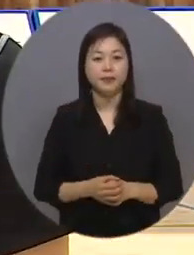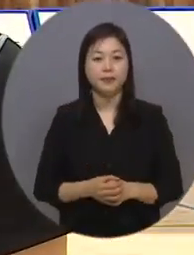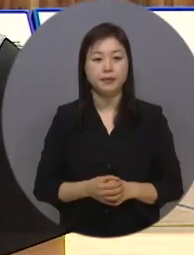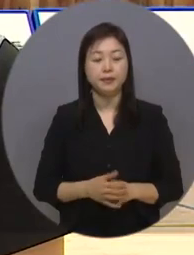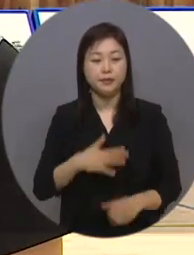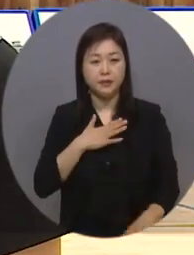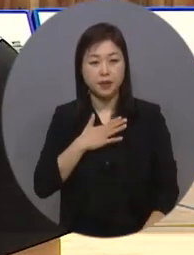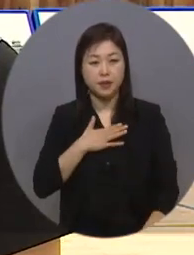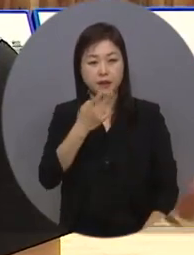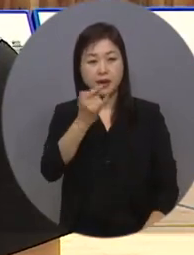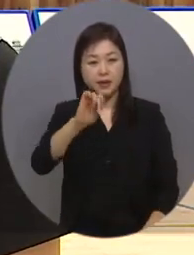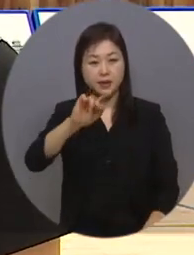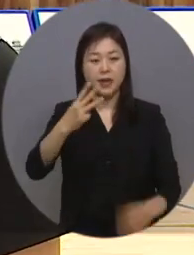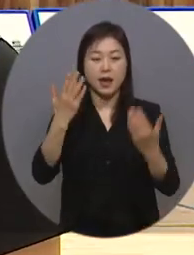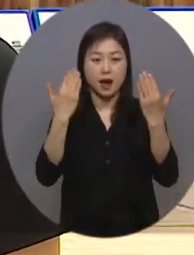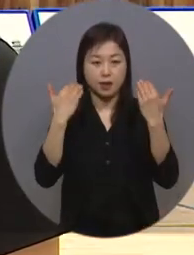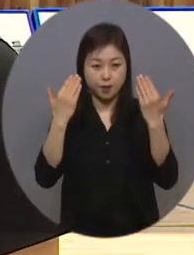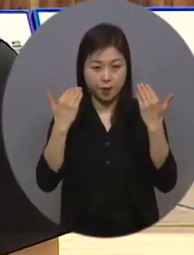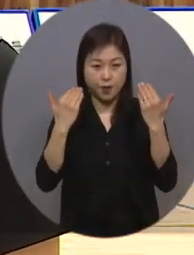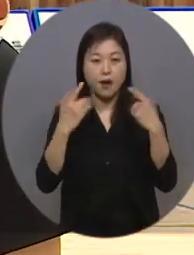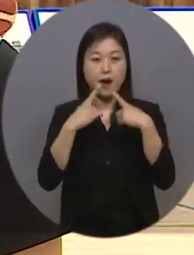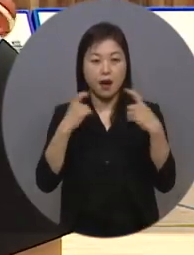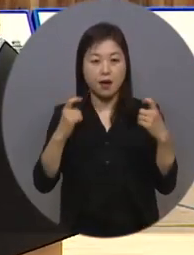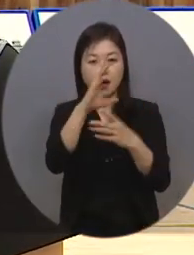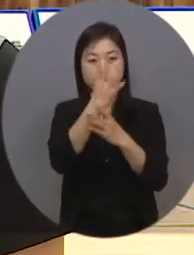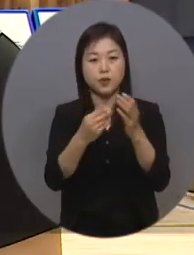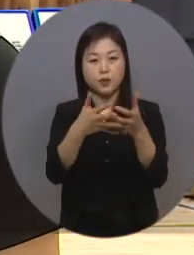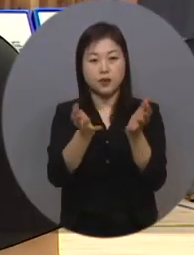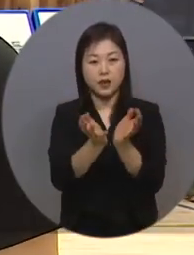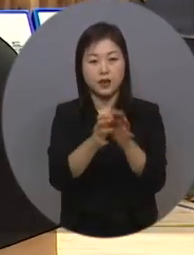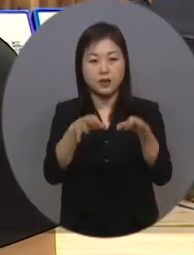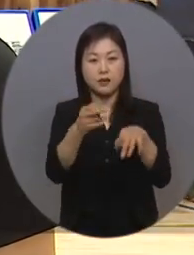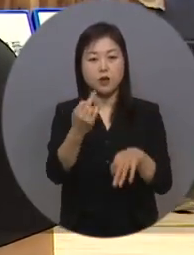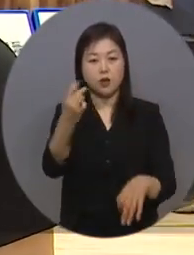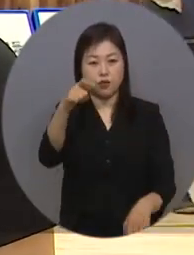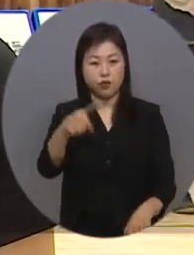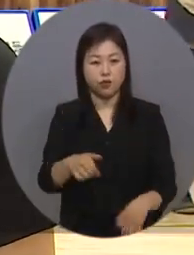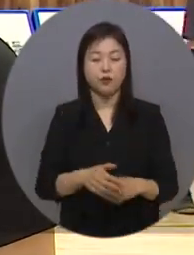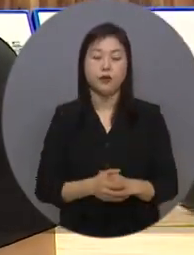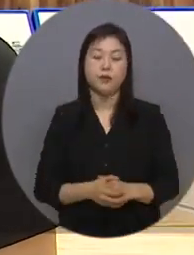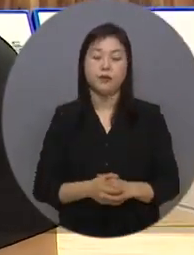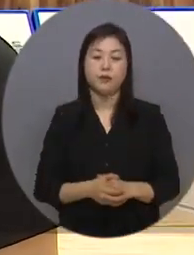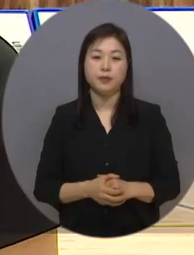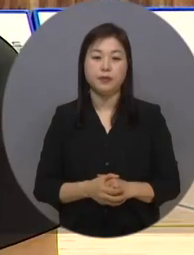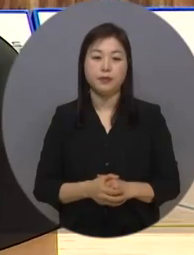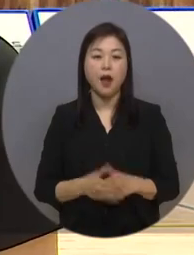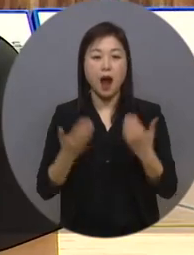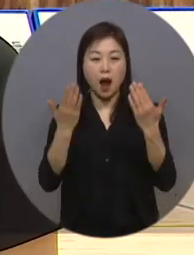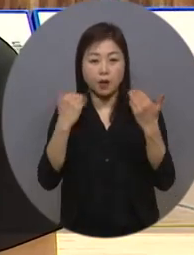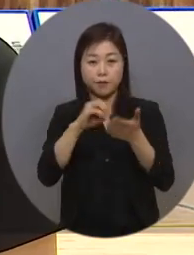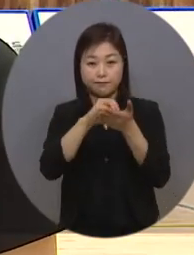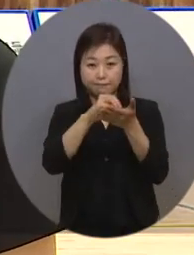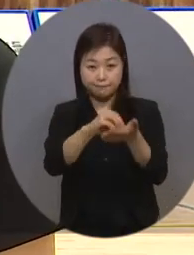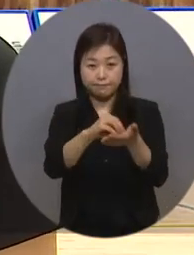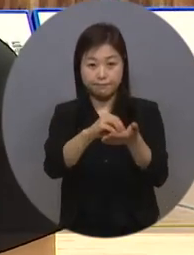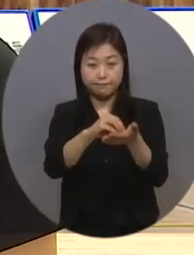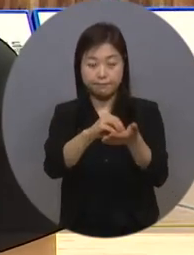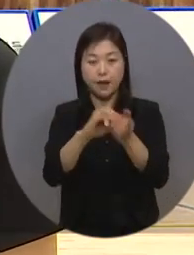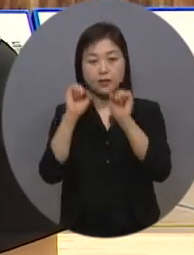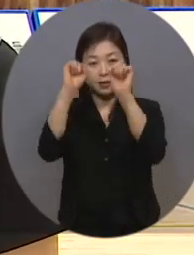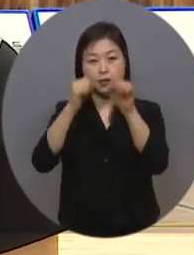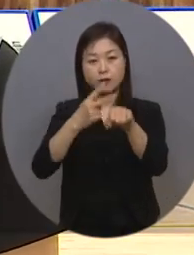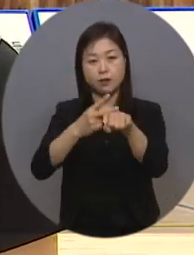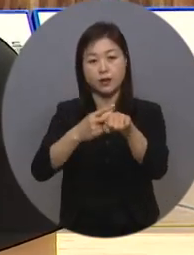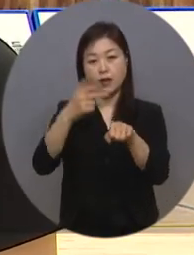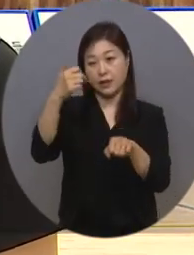저는 다니엘 학교 농구팀의 김현우 선수라고 합니다. 처음에는 이제 학교에 들어갔는데 이제